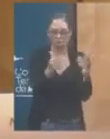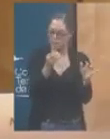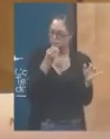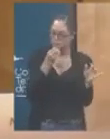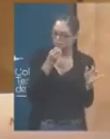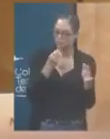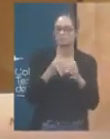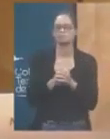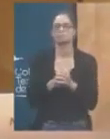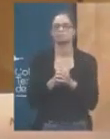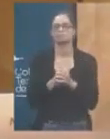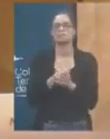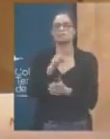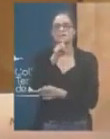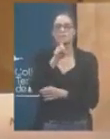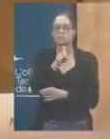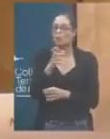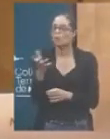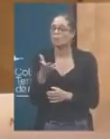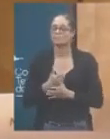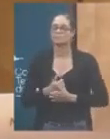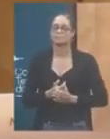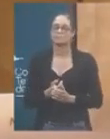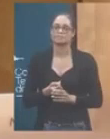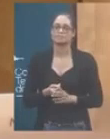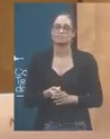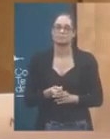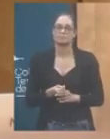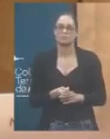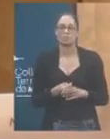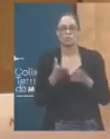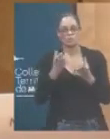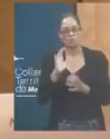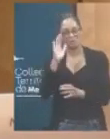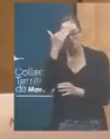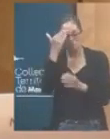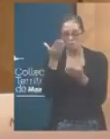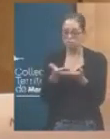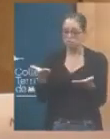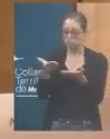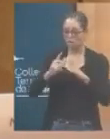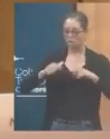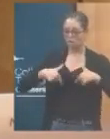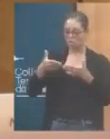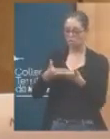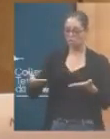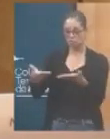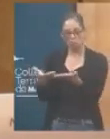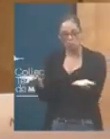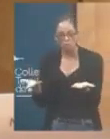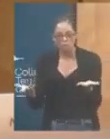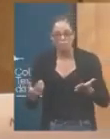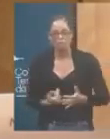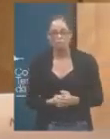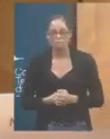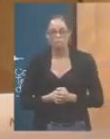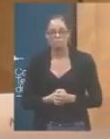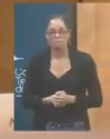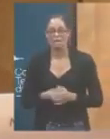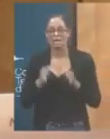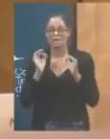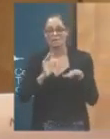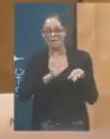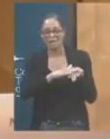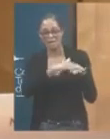est quoi? C'est de savoir d'abord quelle est l'actualité de cette école. Est-ce que cette alerte qui est lancée